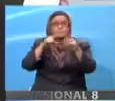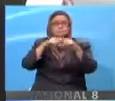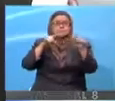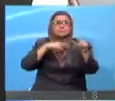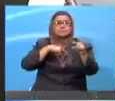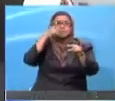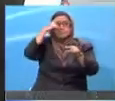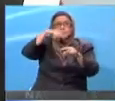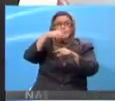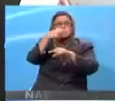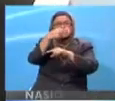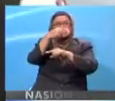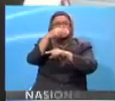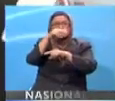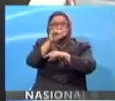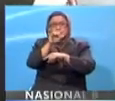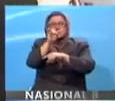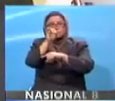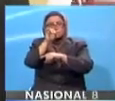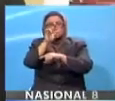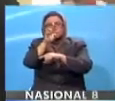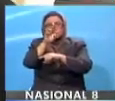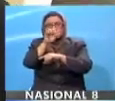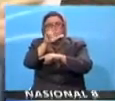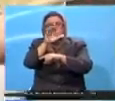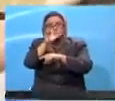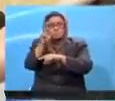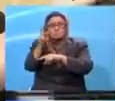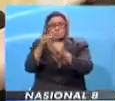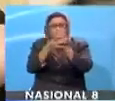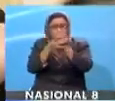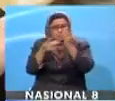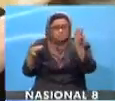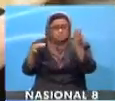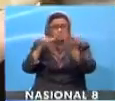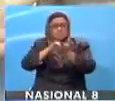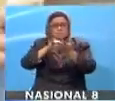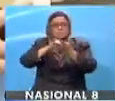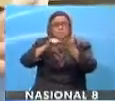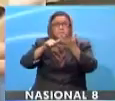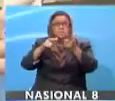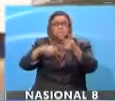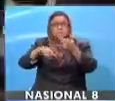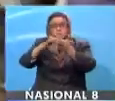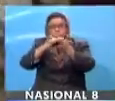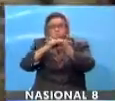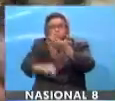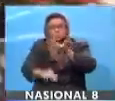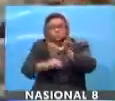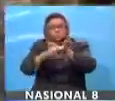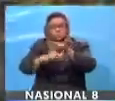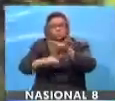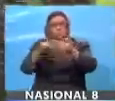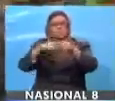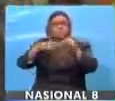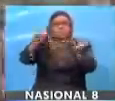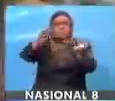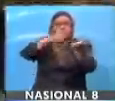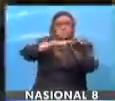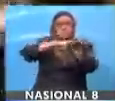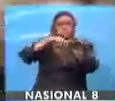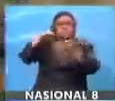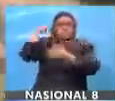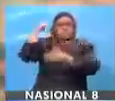kiri dan di atas rumput kira-kira 10 meter ke hadapan tempat pendaratan. Rekod audio menunjukkan juruterbang